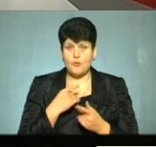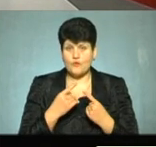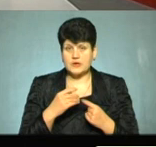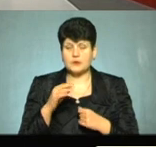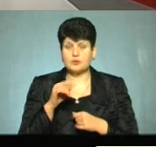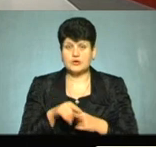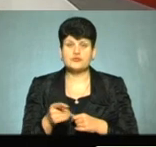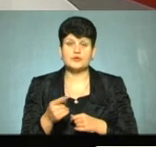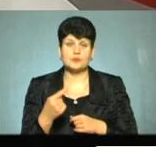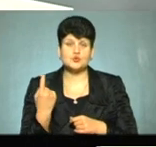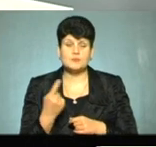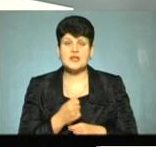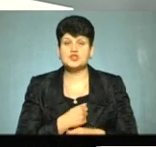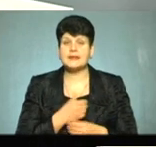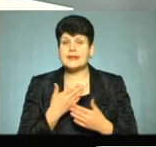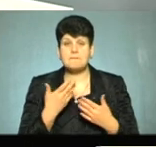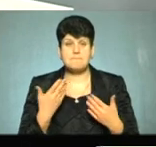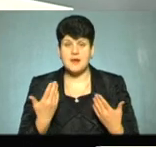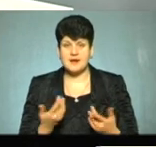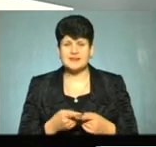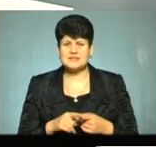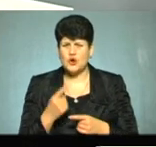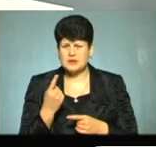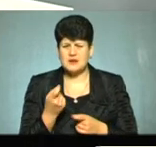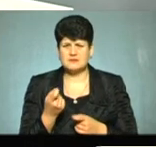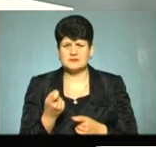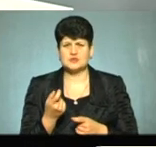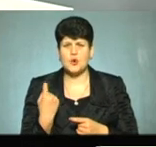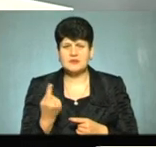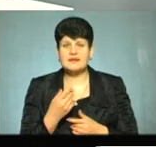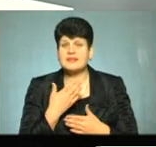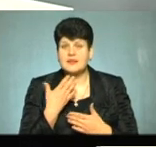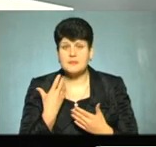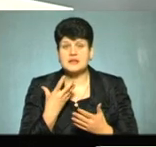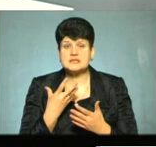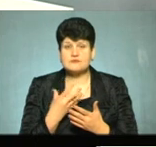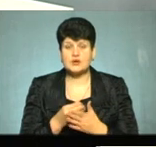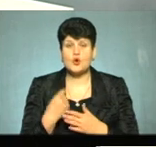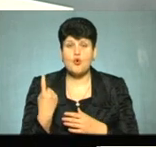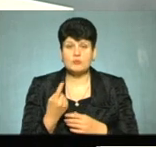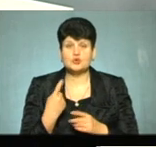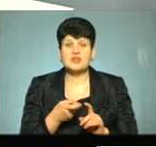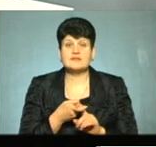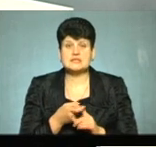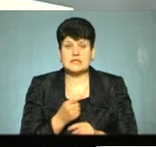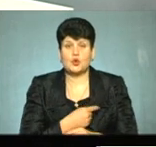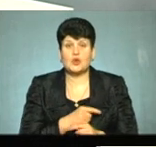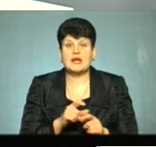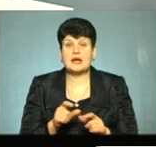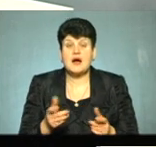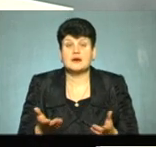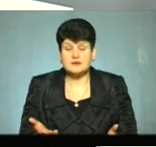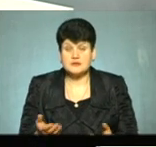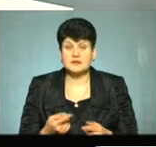говорити про те, що в Тернопільській області, на жаль, немає, це одна з небагатьох областей, яка не має своєї обласної інфекційної лікарні,